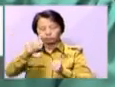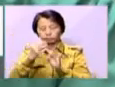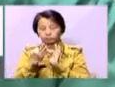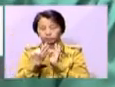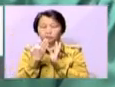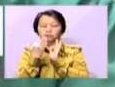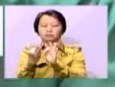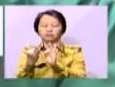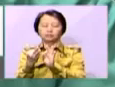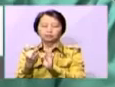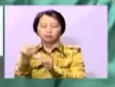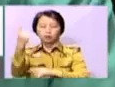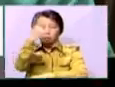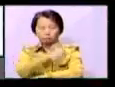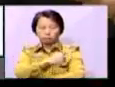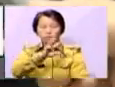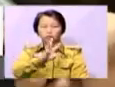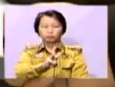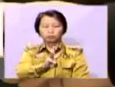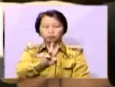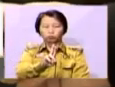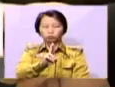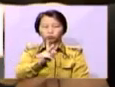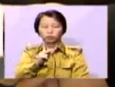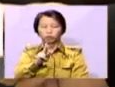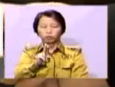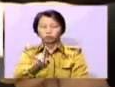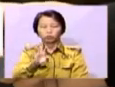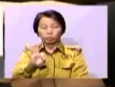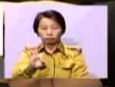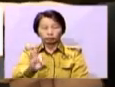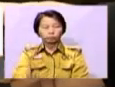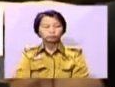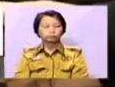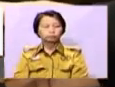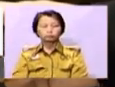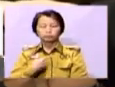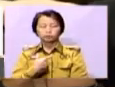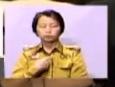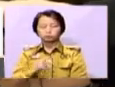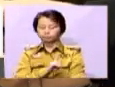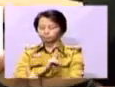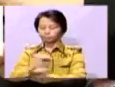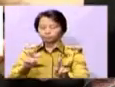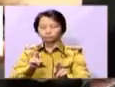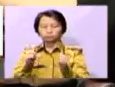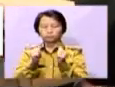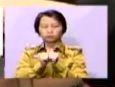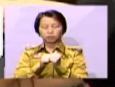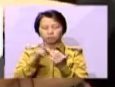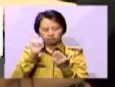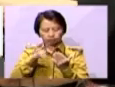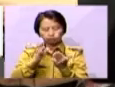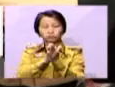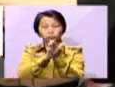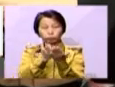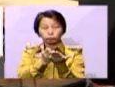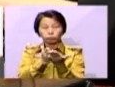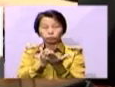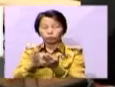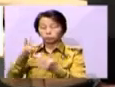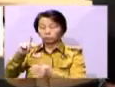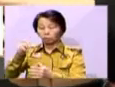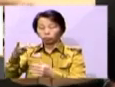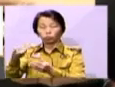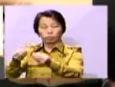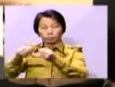menghadapi hari wukuf nanti. Kami juga membuat persiapan dengan membaca buku yang disediakan oleh